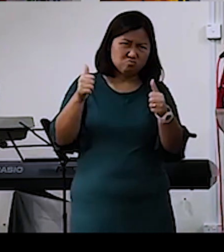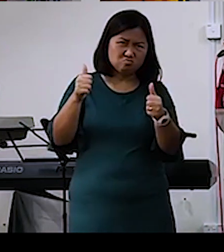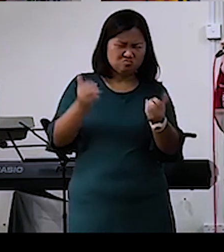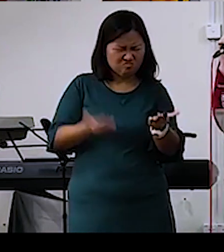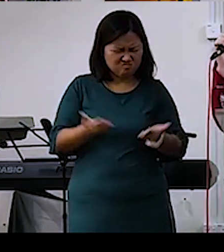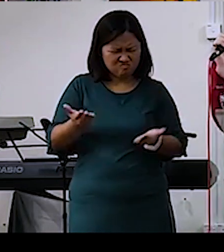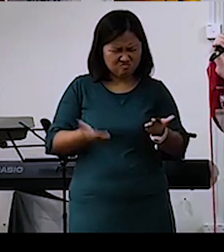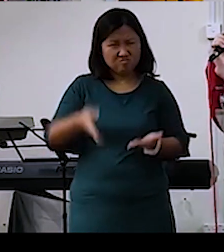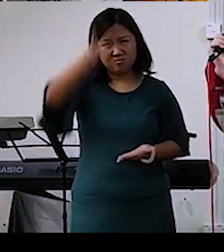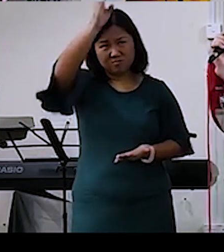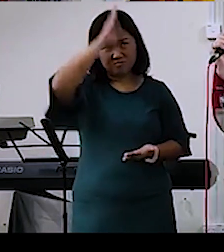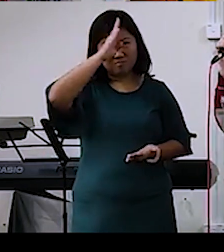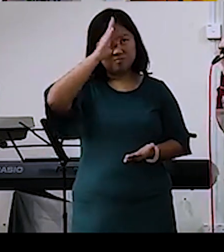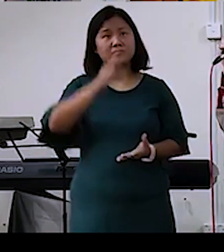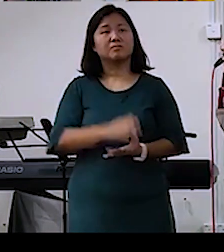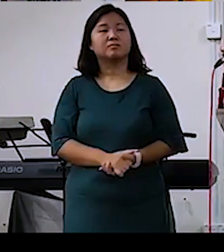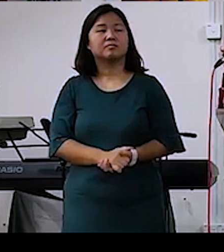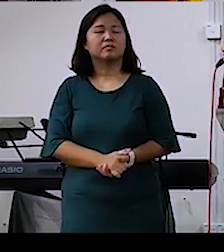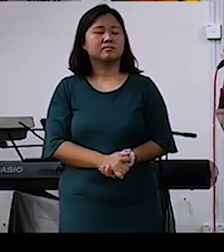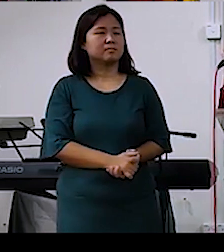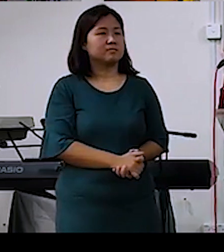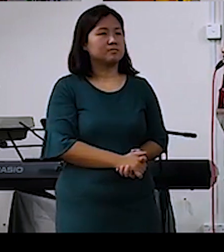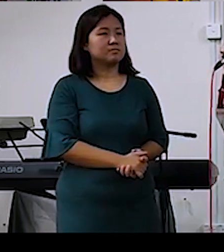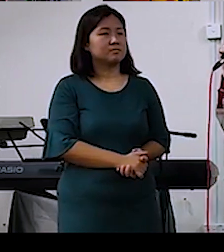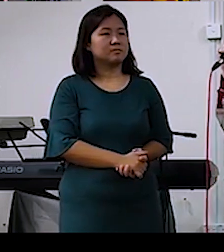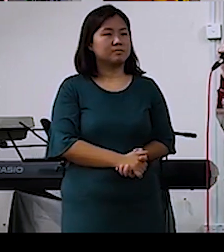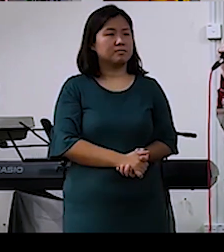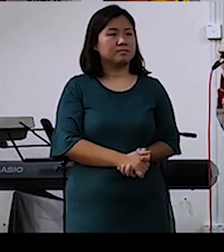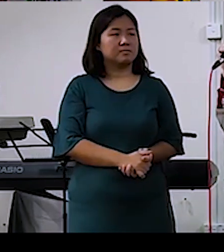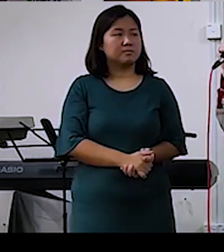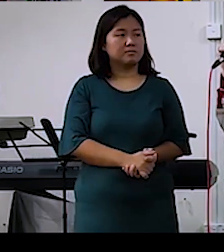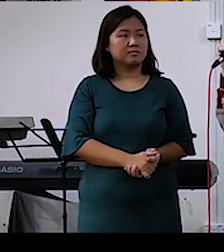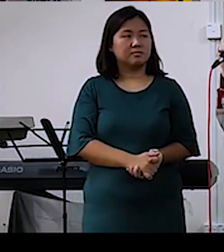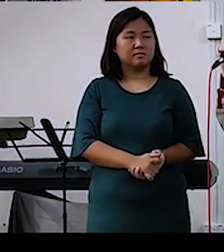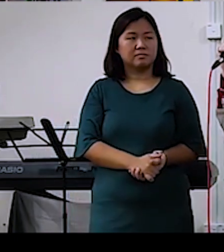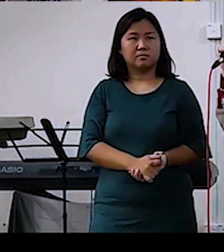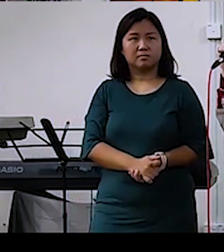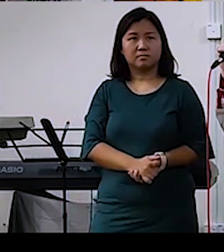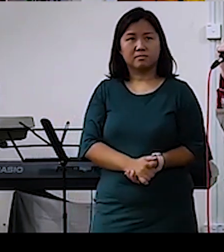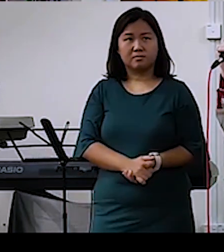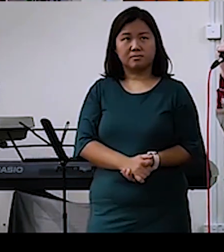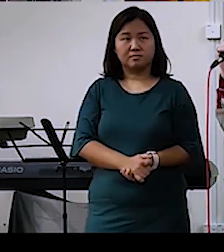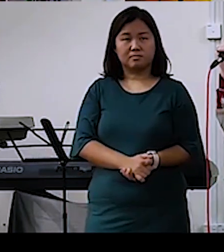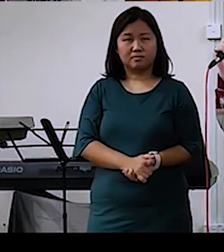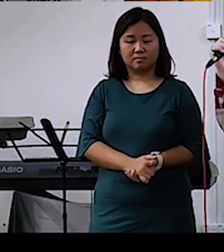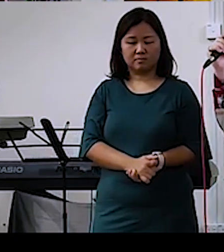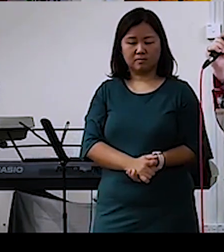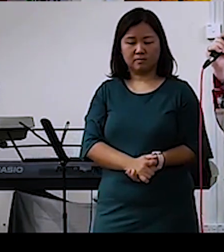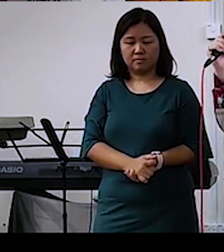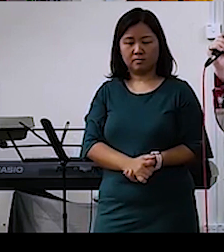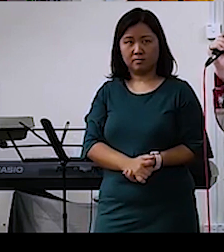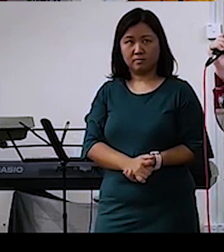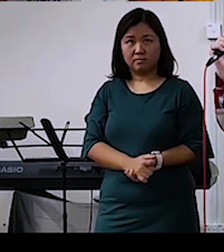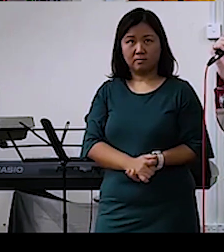God. 所以身为神的那一个孩子仆人呢，我们要有那一个智慧去学习神的话语，让圣灵呢来带领我们